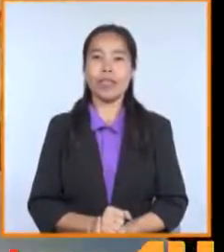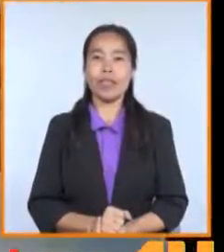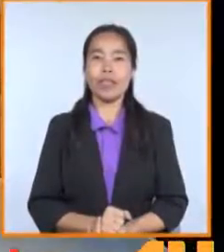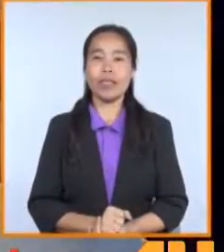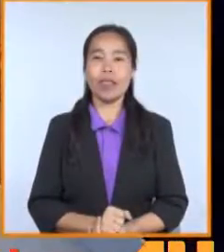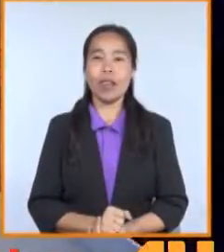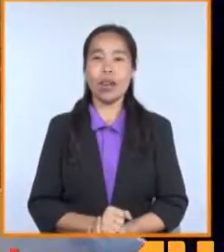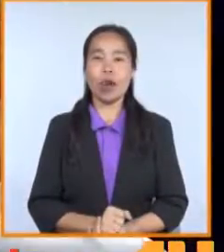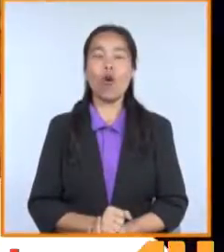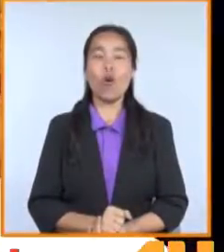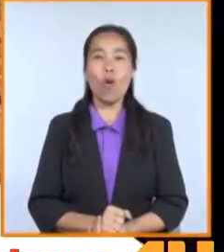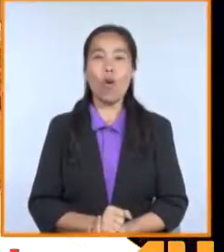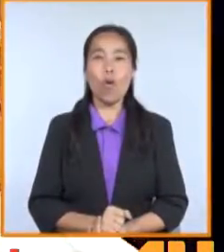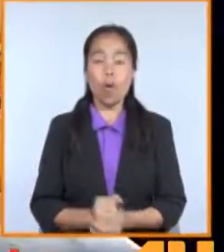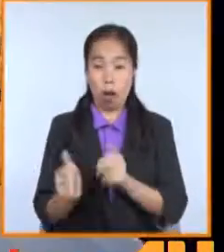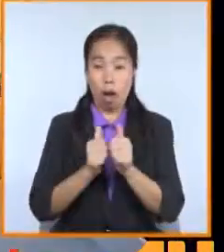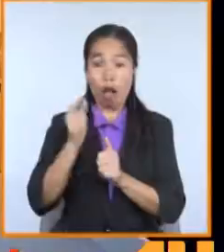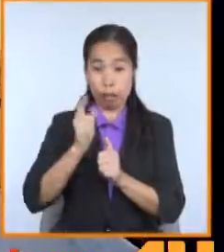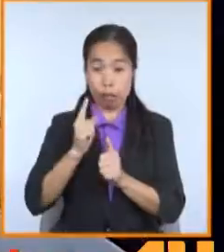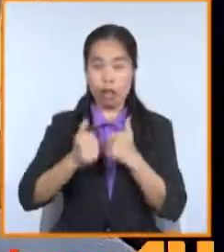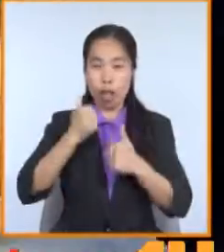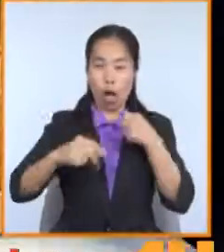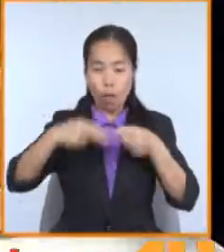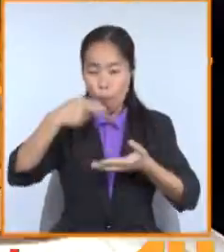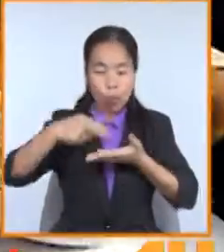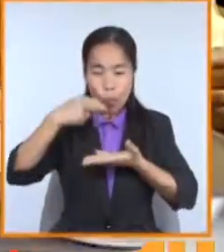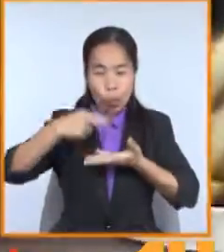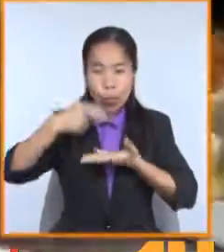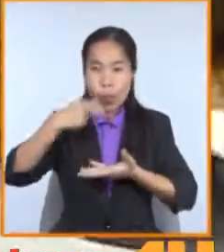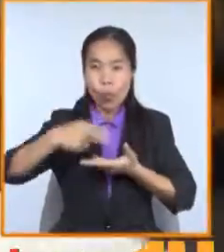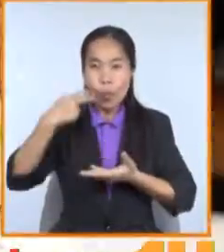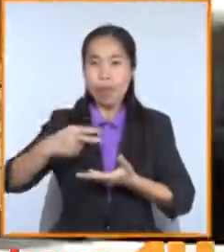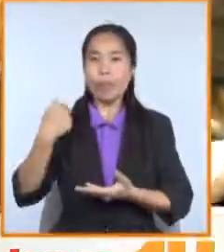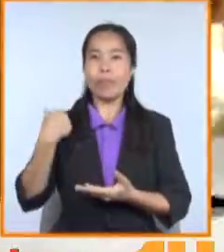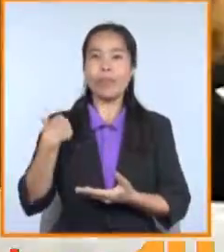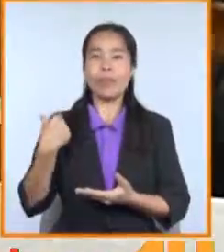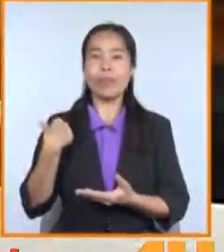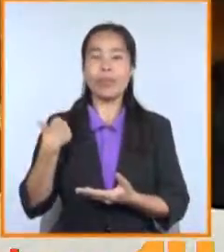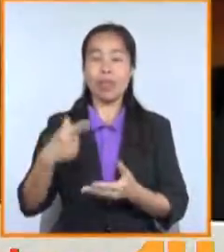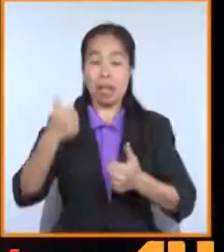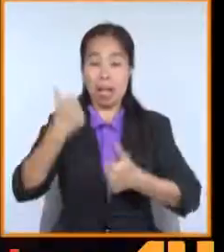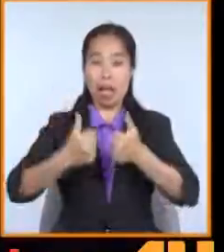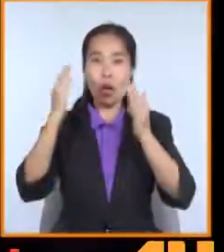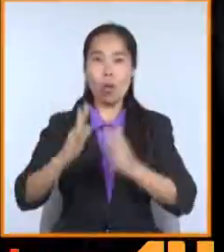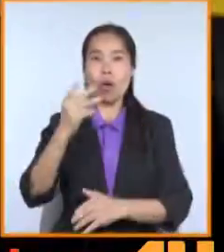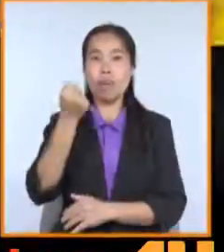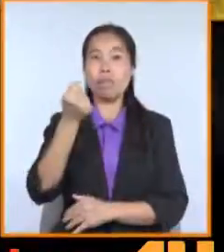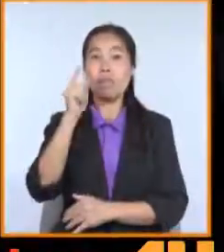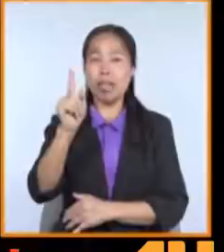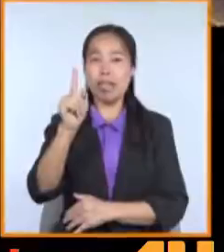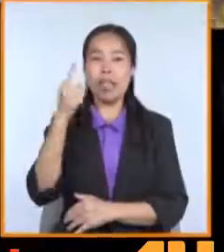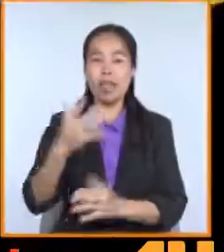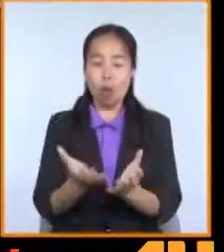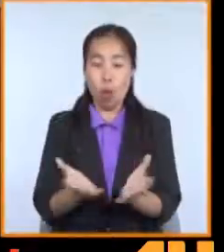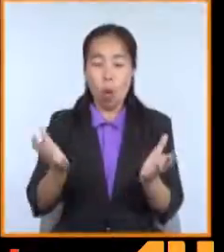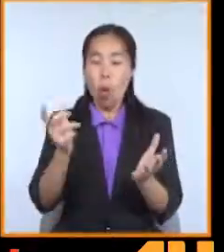ในอำเภอนะคะมาร่วมแข่งกินข้าวปุ้นน้ำแจ่วกับเขาด้วยค่ะมีผู้เข้าแข่งขันรวมทั้งหมด11คนนะคะข้าวปุ้นชาม